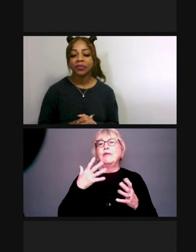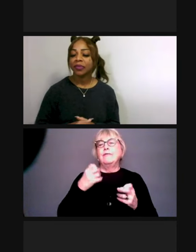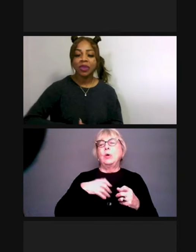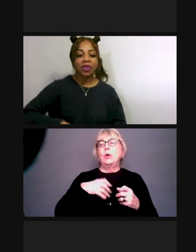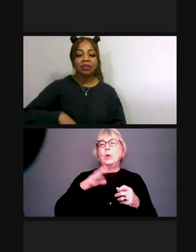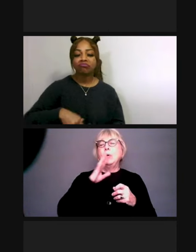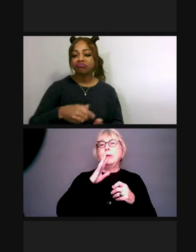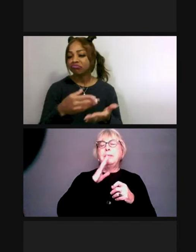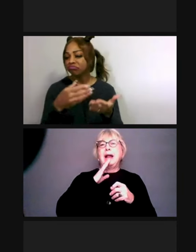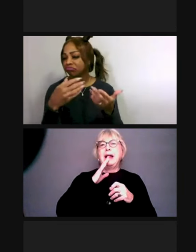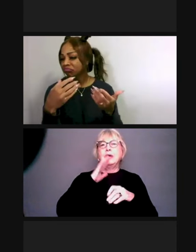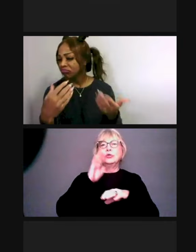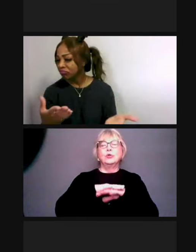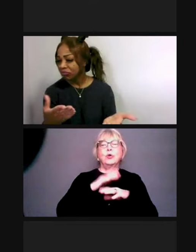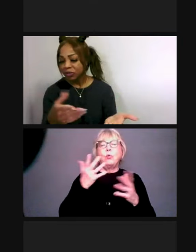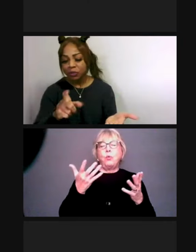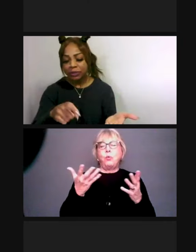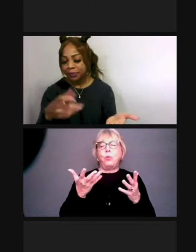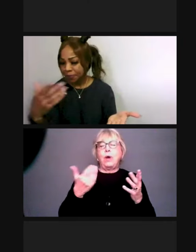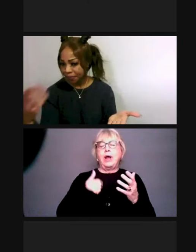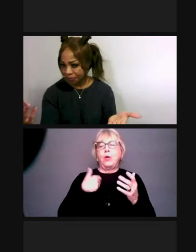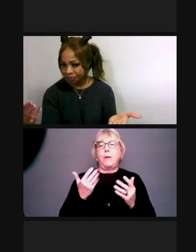de quoi avons-nous besoin.